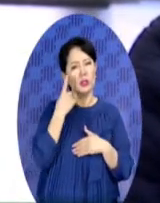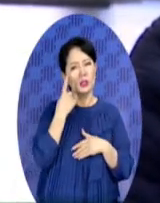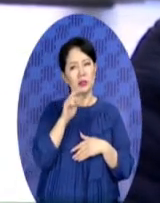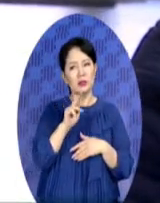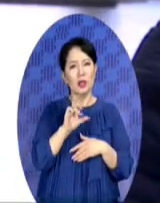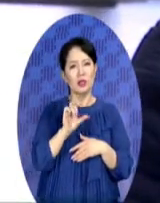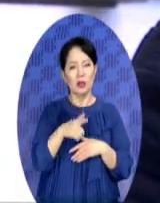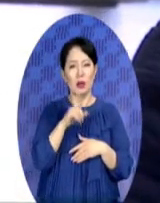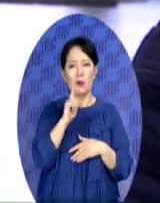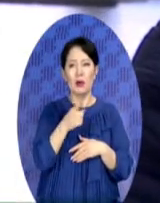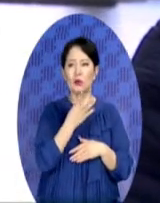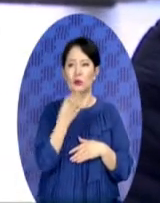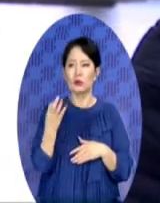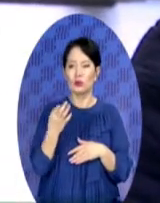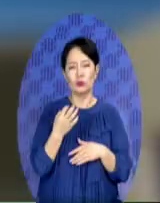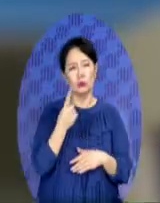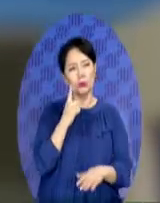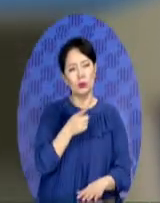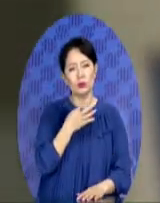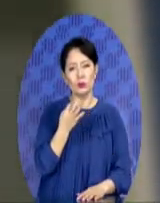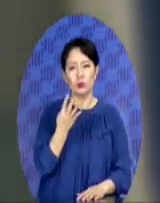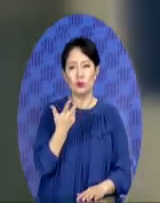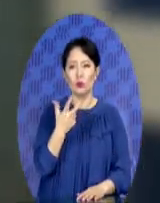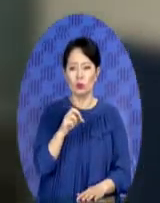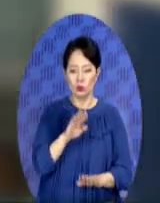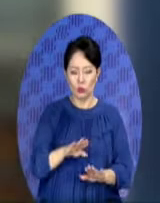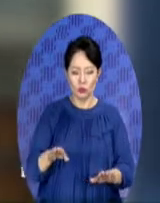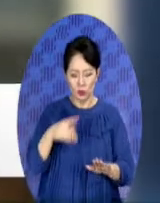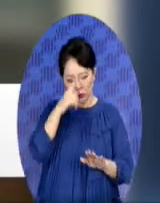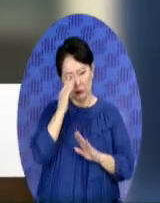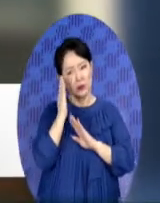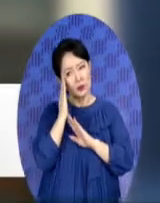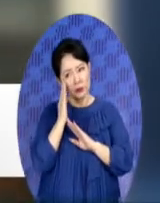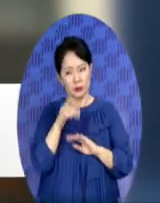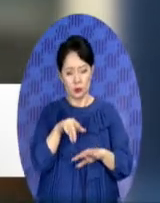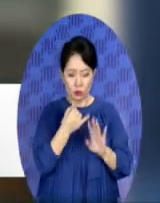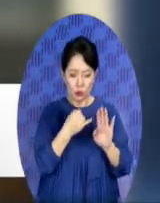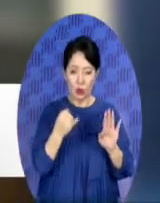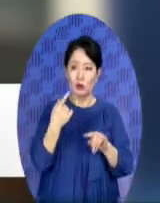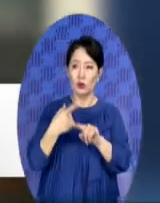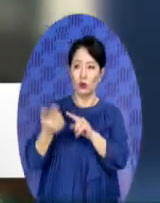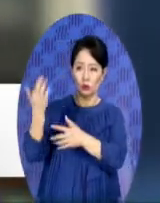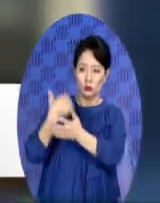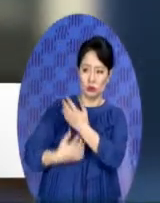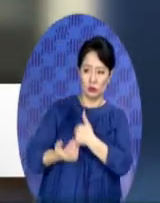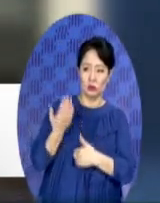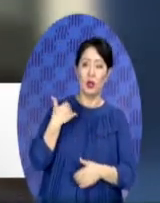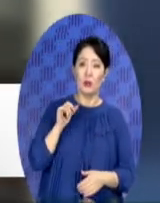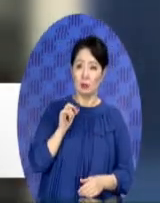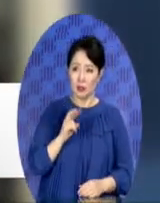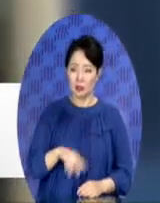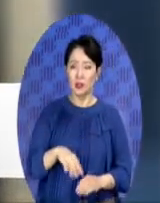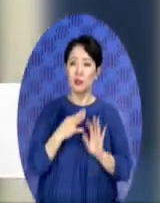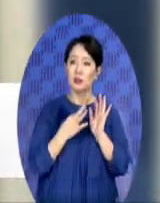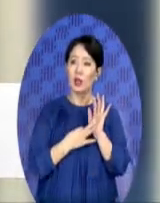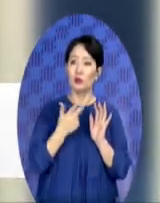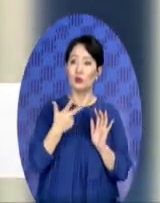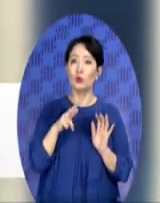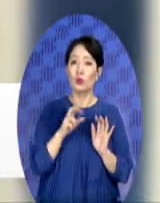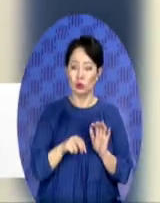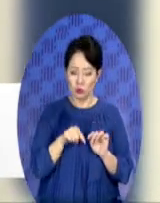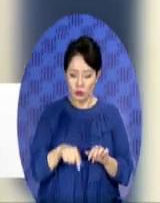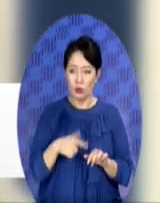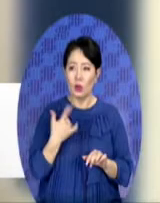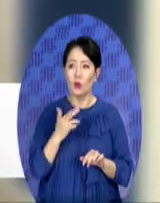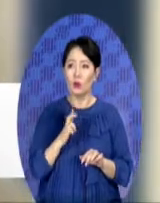тасагт 1430 орчим хүүхэд хэвтэ эмчилүүлснээс 600 гаруй нь хөдөө орон нутгийн хүүхэдээсвэн бол 830 гаруй нь